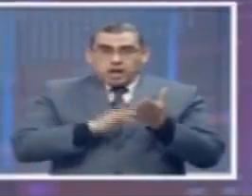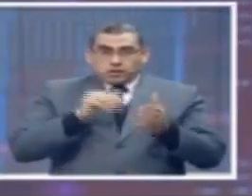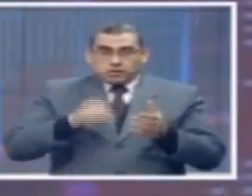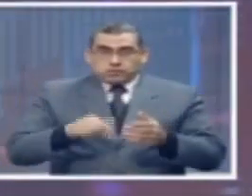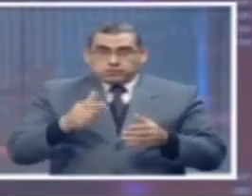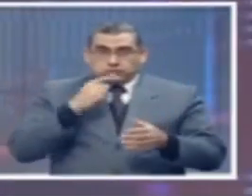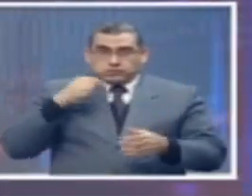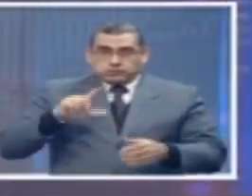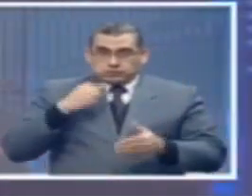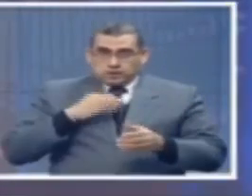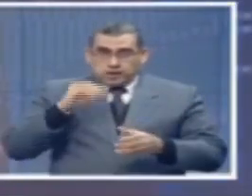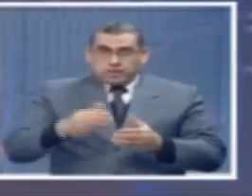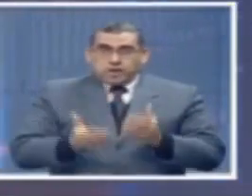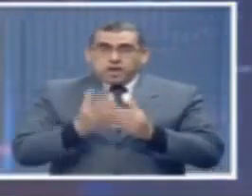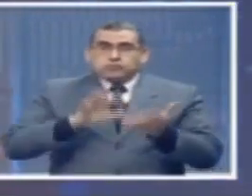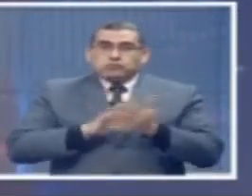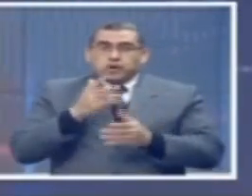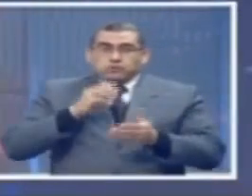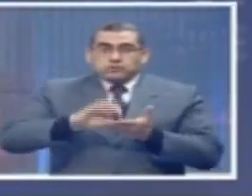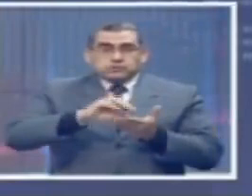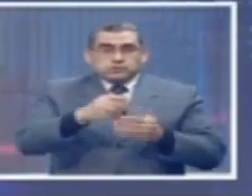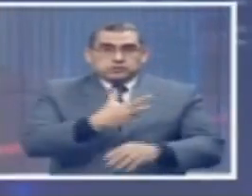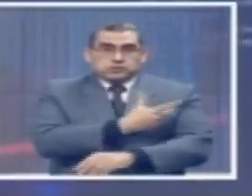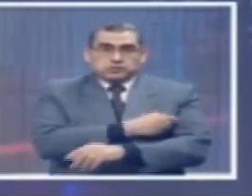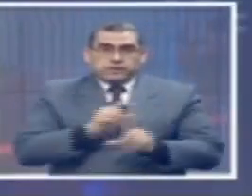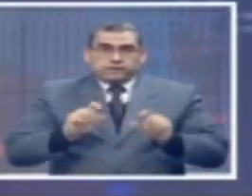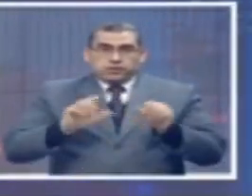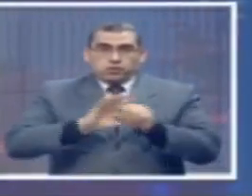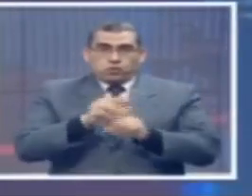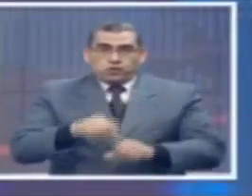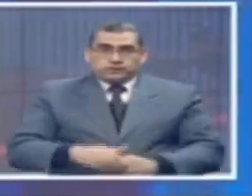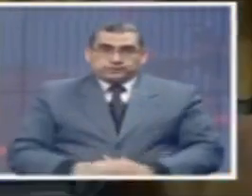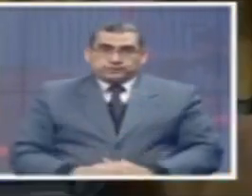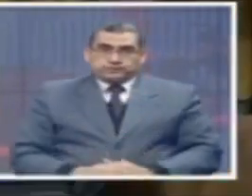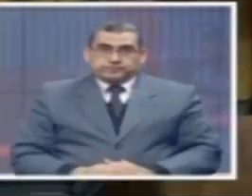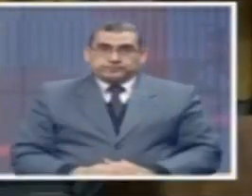تواجه إدارته هي توزيع لقاحات كورونا.